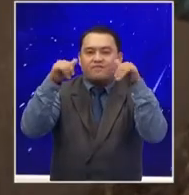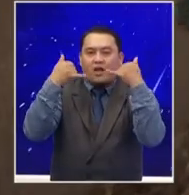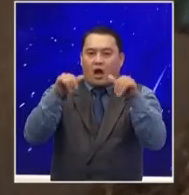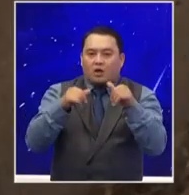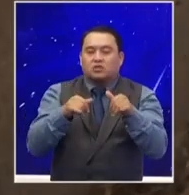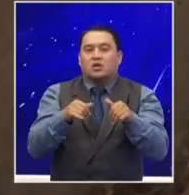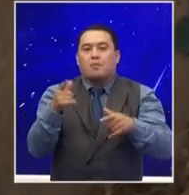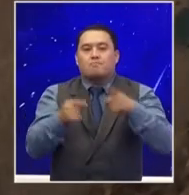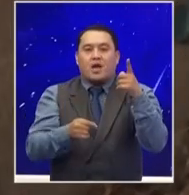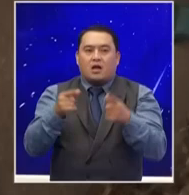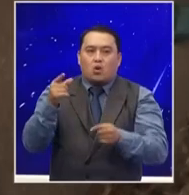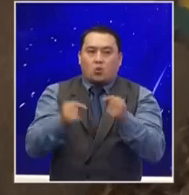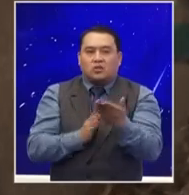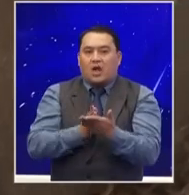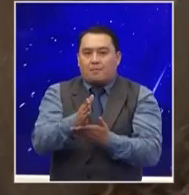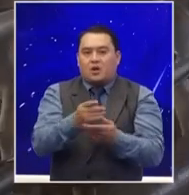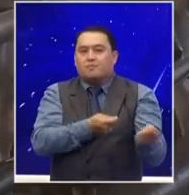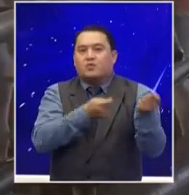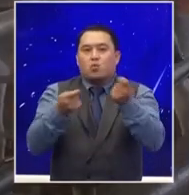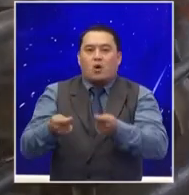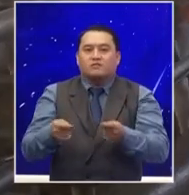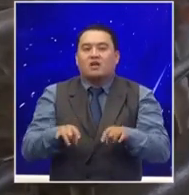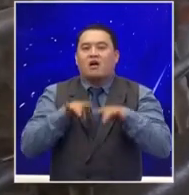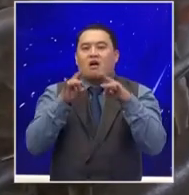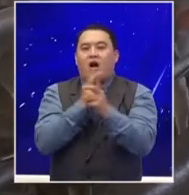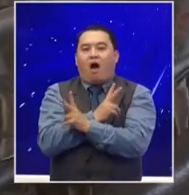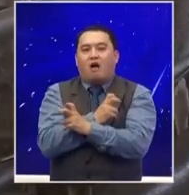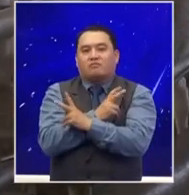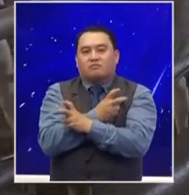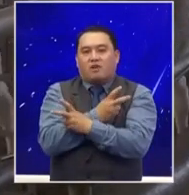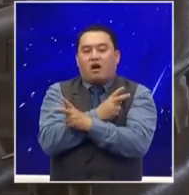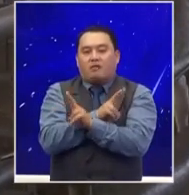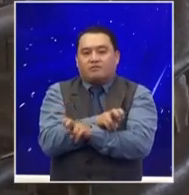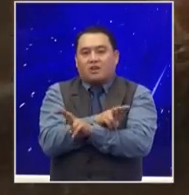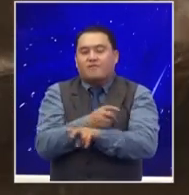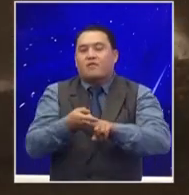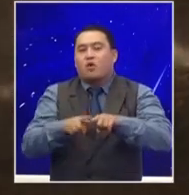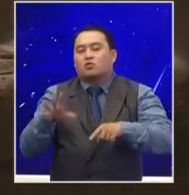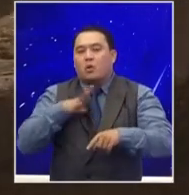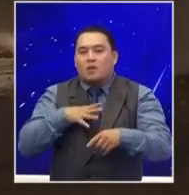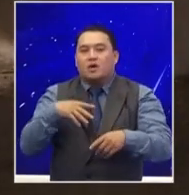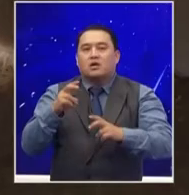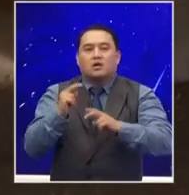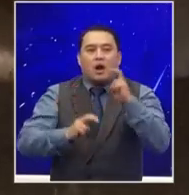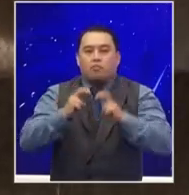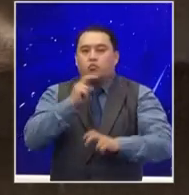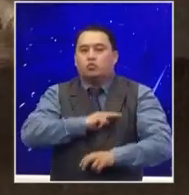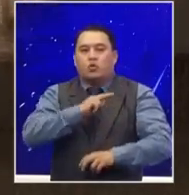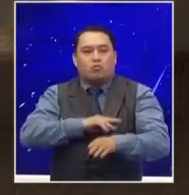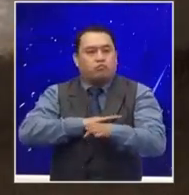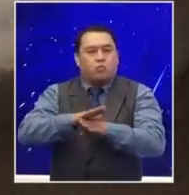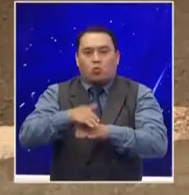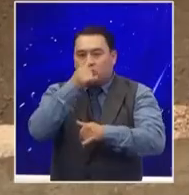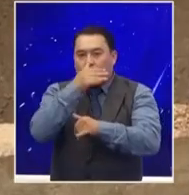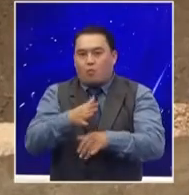породы молочно-мясного направления, привезенные из Австрии. Стоимость каждой порядка миллиона тенге. Сейчас предприятие еще не работает на полную мощность,